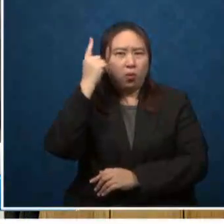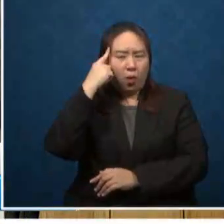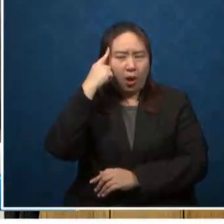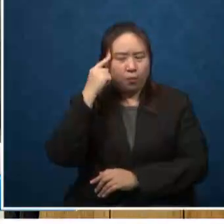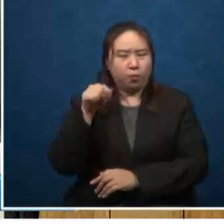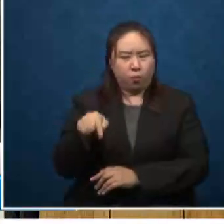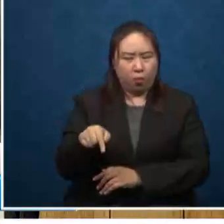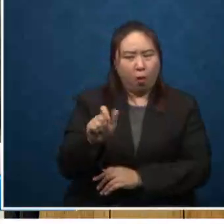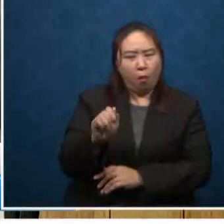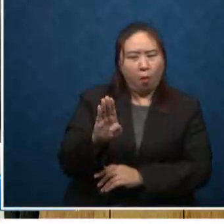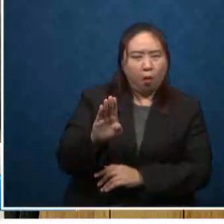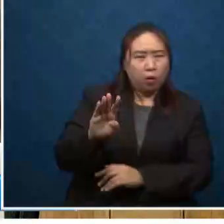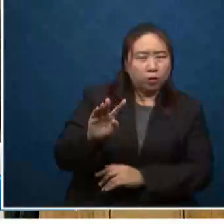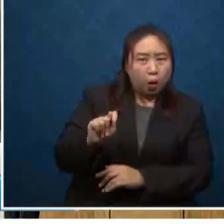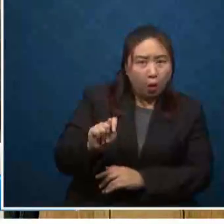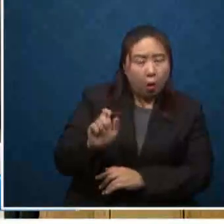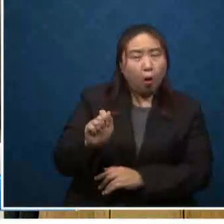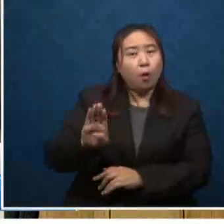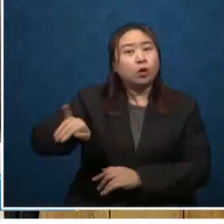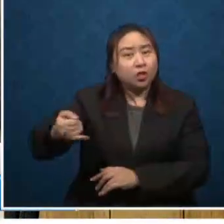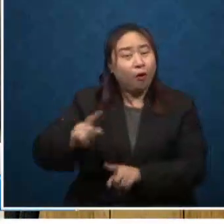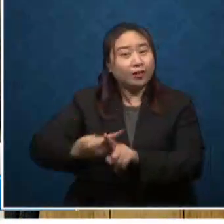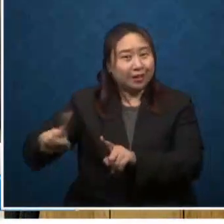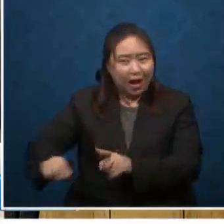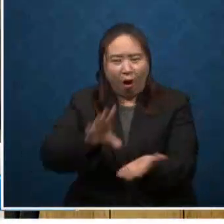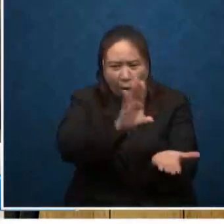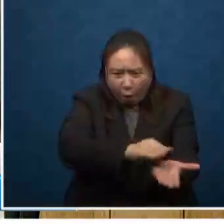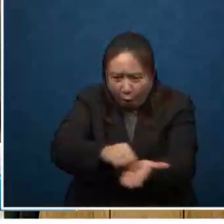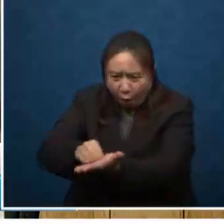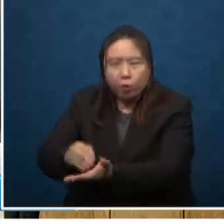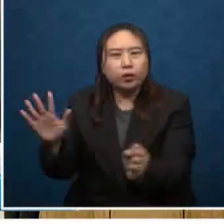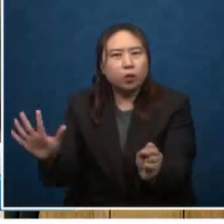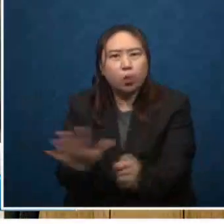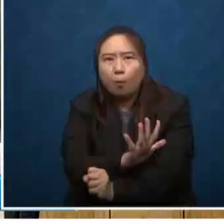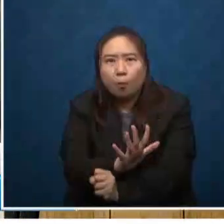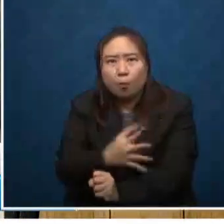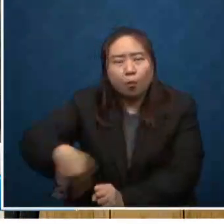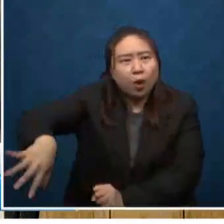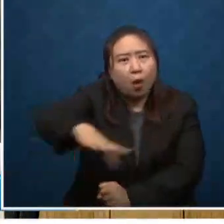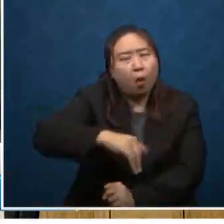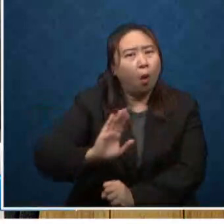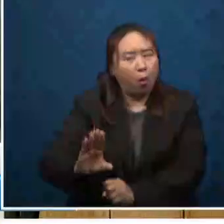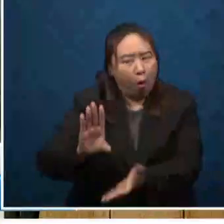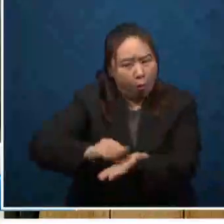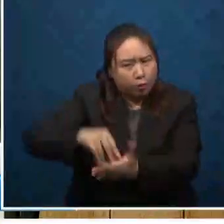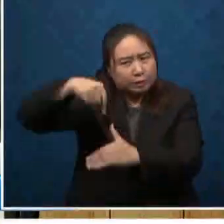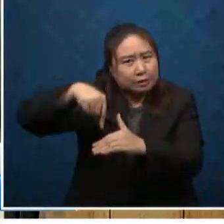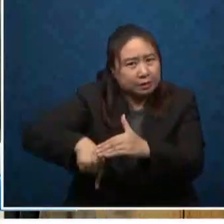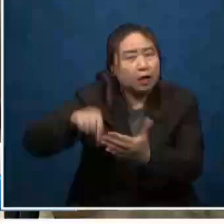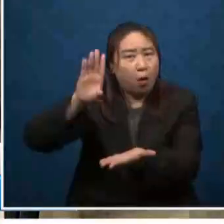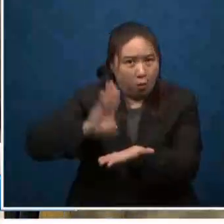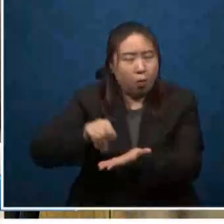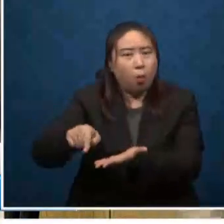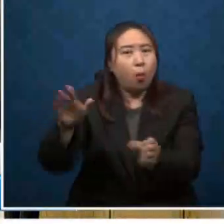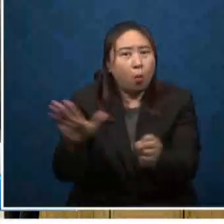ปกครองส่วนท้องถิ่นเขาสามารถที่จะมีข้อมูลแทบจะครบถ้วนทั้งมิติทั้งกว้างยาวและลึกและรวมไปถึงเชิงของคุณภา